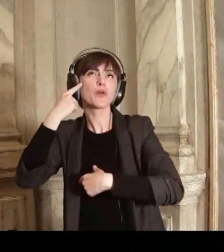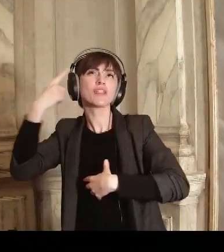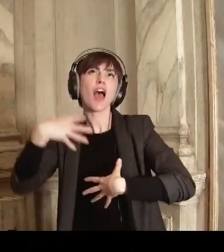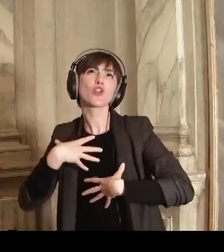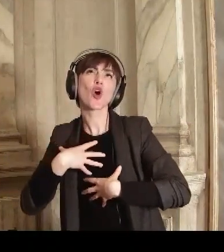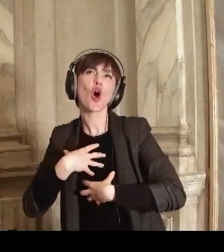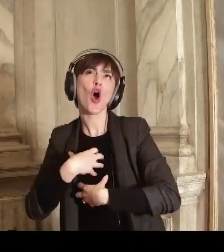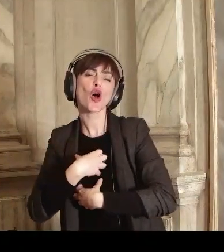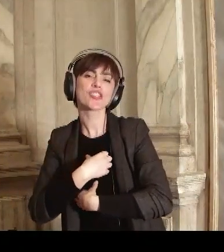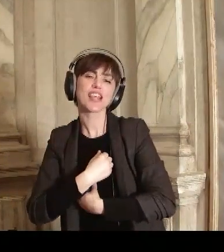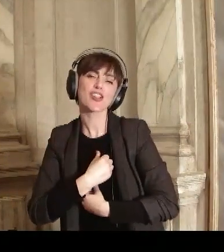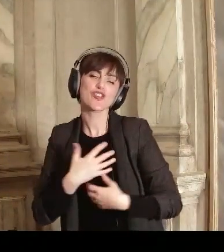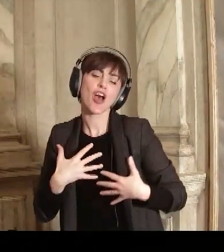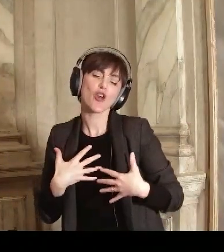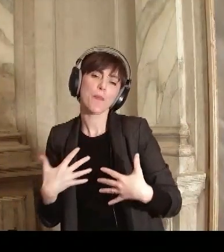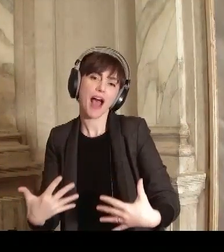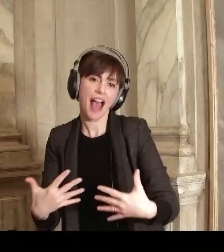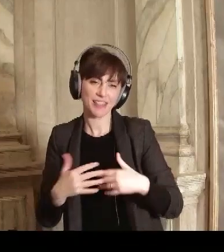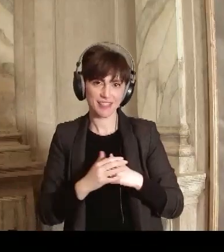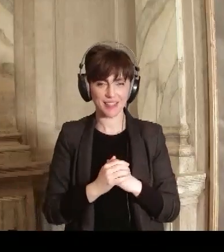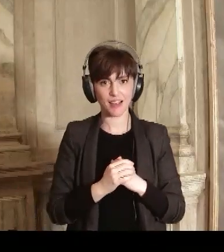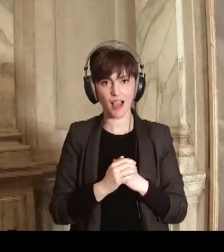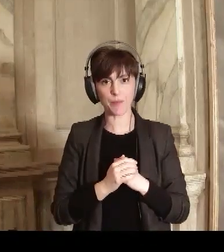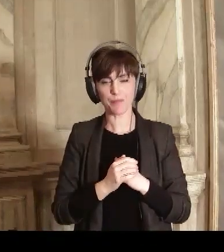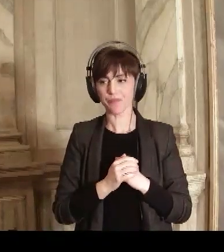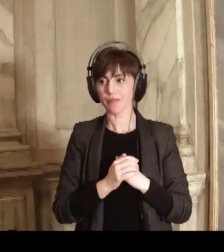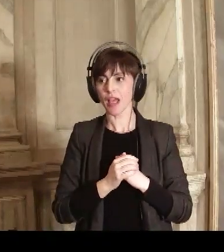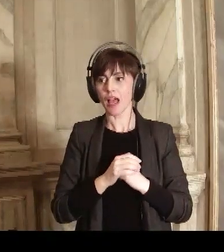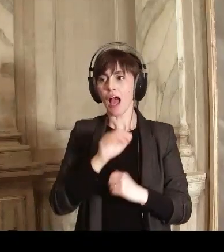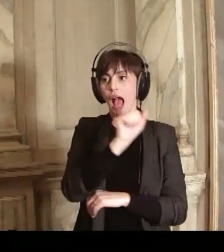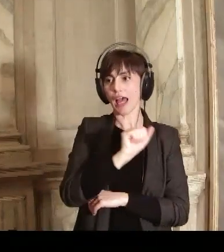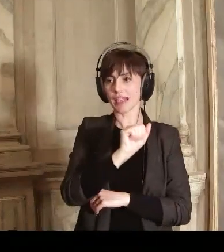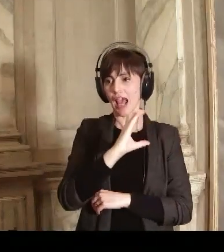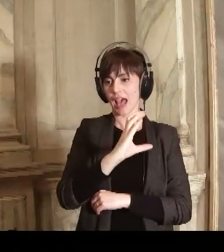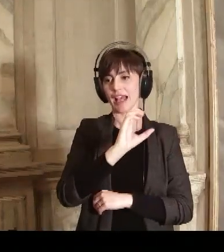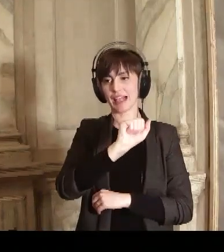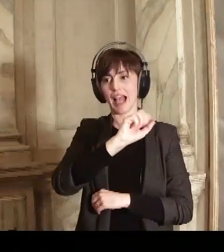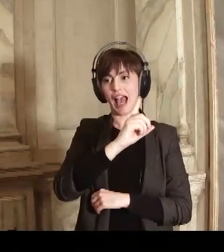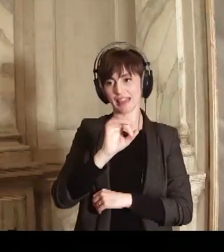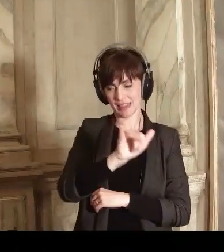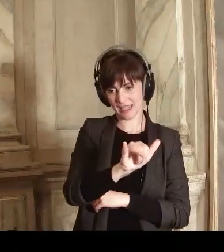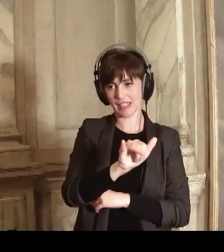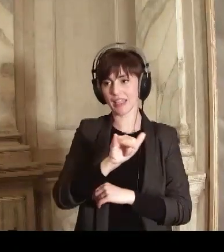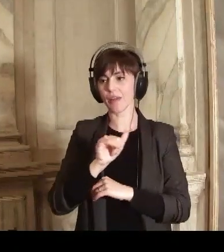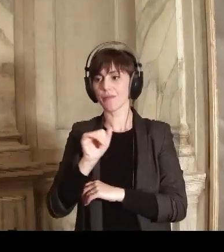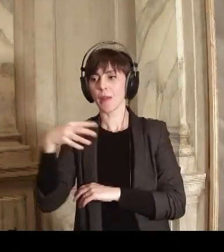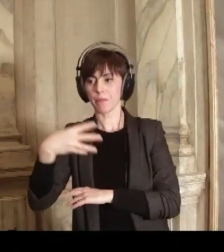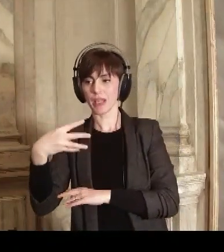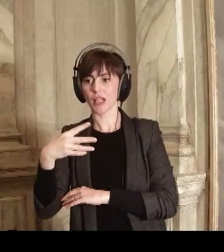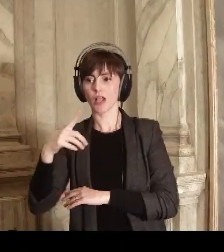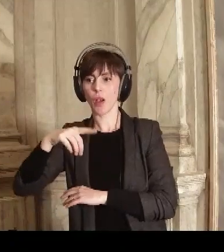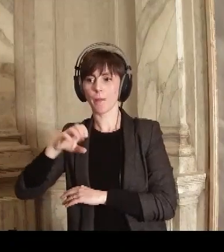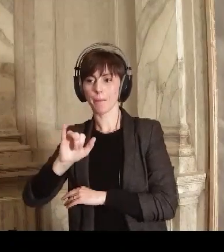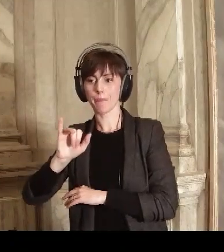e Marcin Petruszewski realizzano una nuova installazione sonora per altoparlanti parabolici installati nello